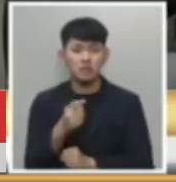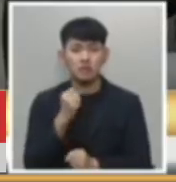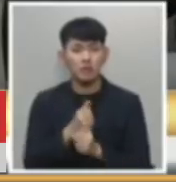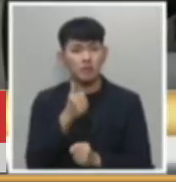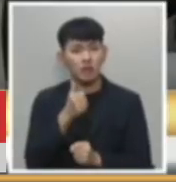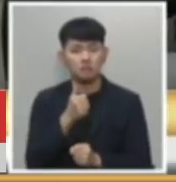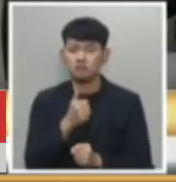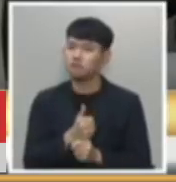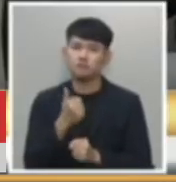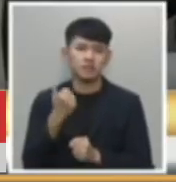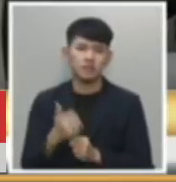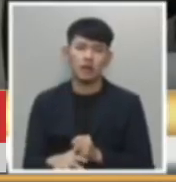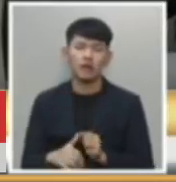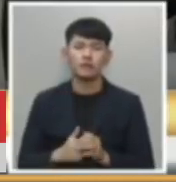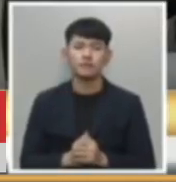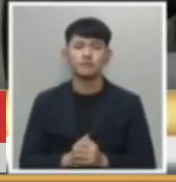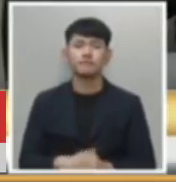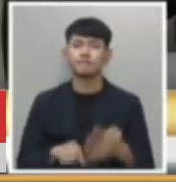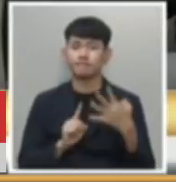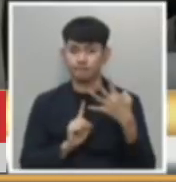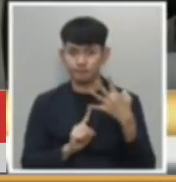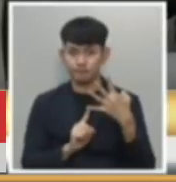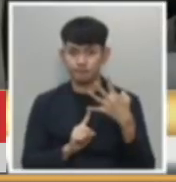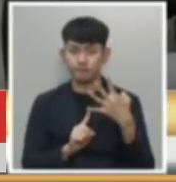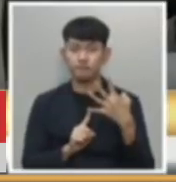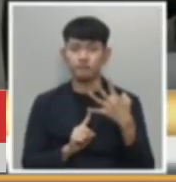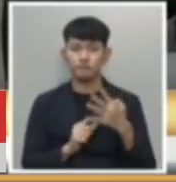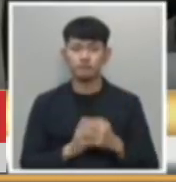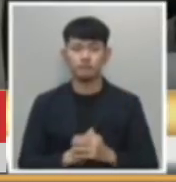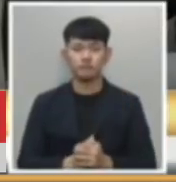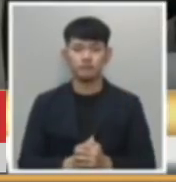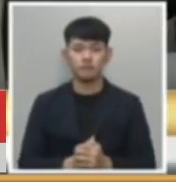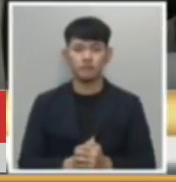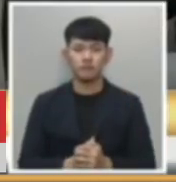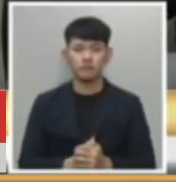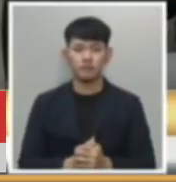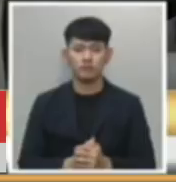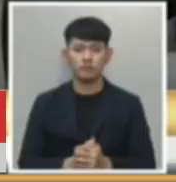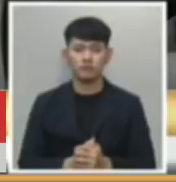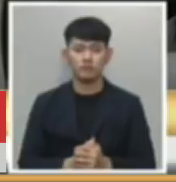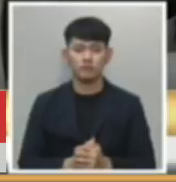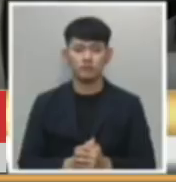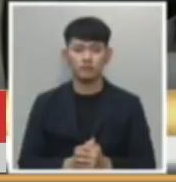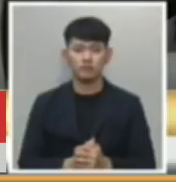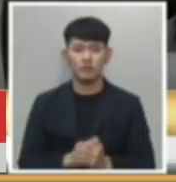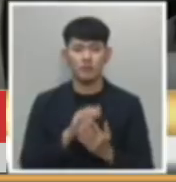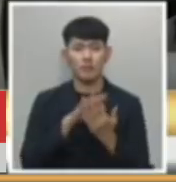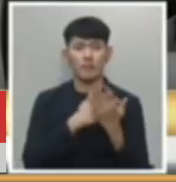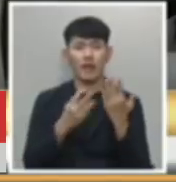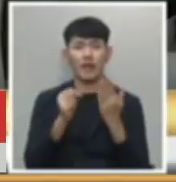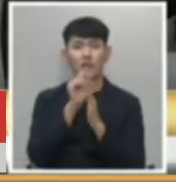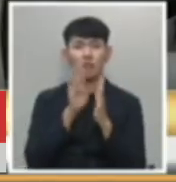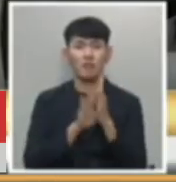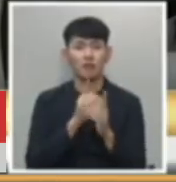งข้อที่4ครับไม่ทำตามนโยบายรัฐบ